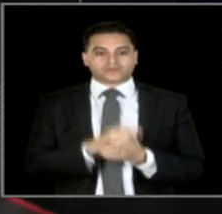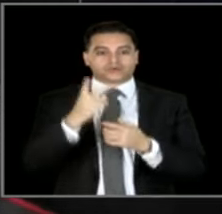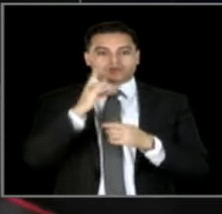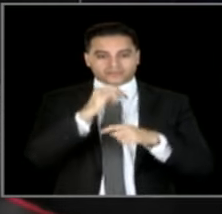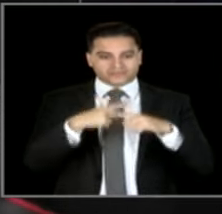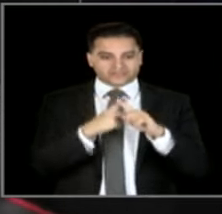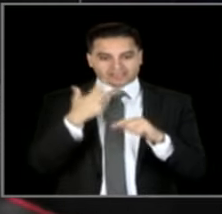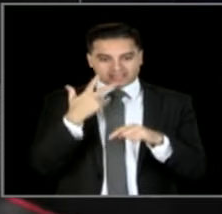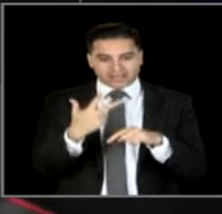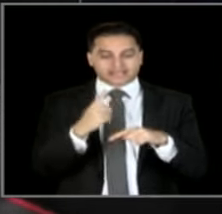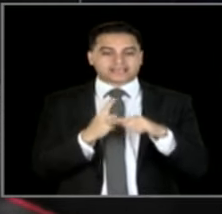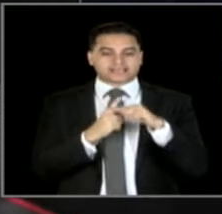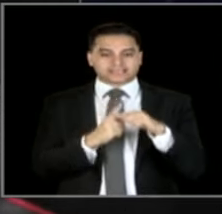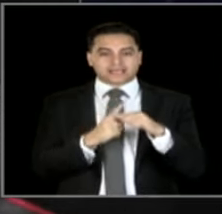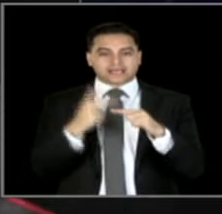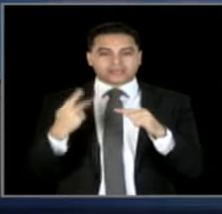52 في 3